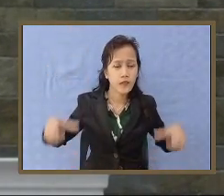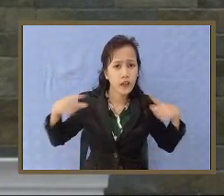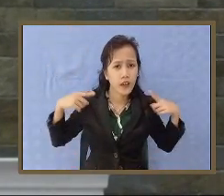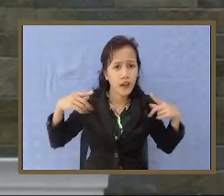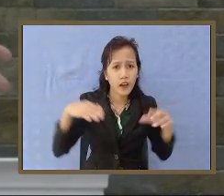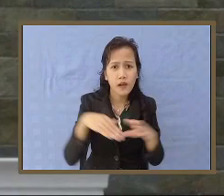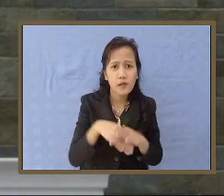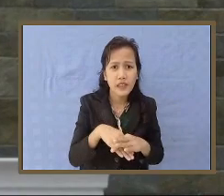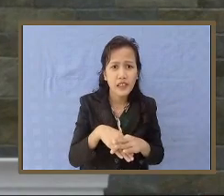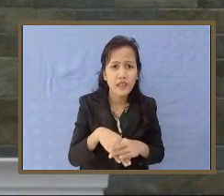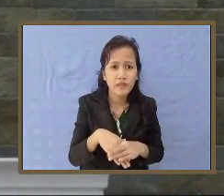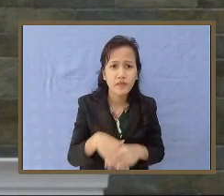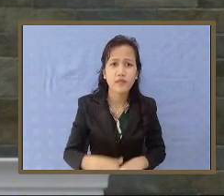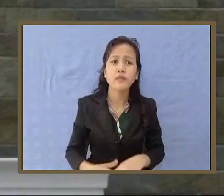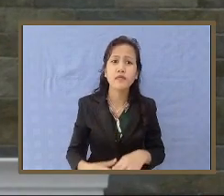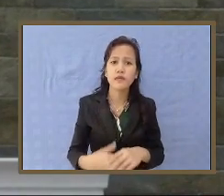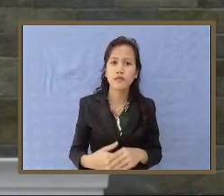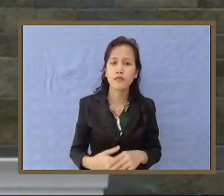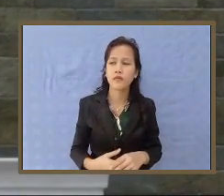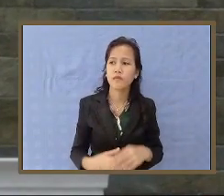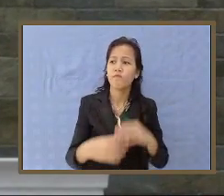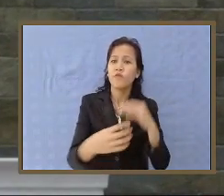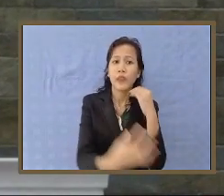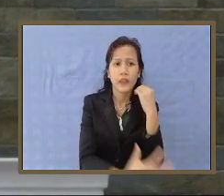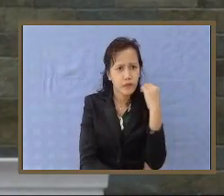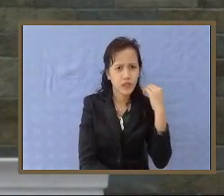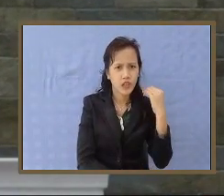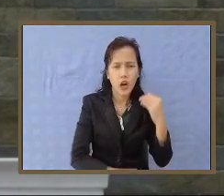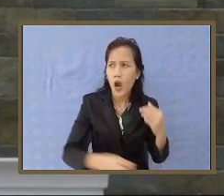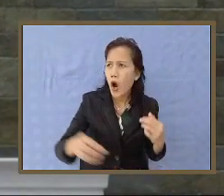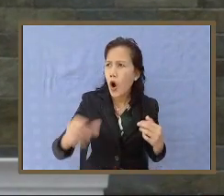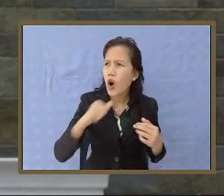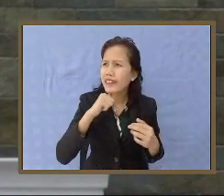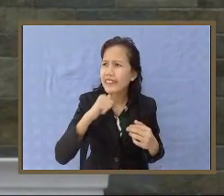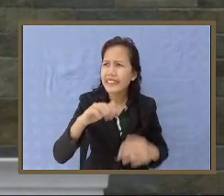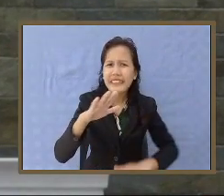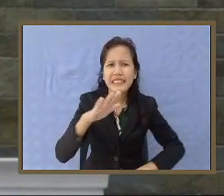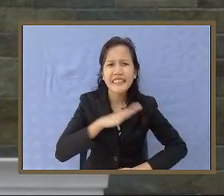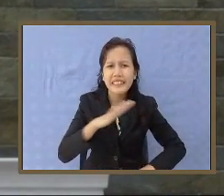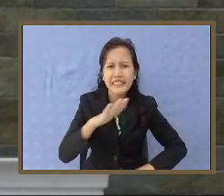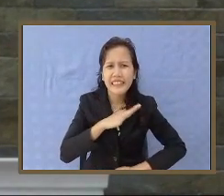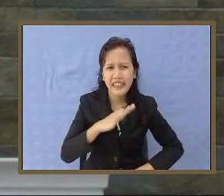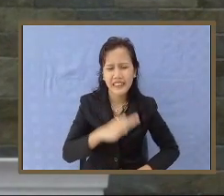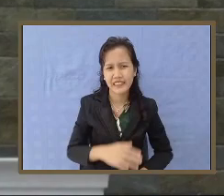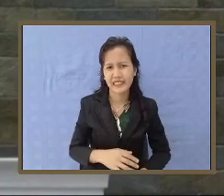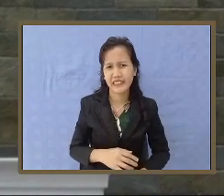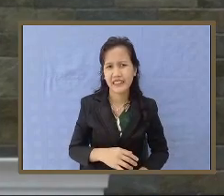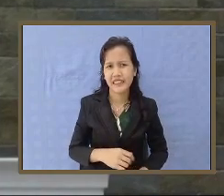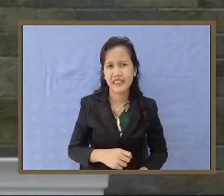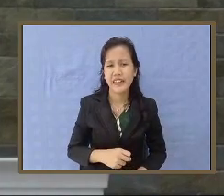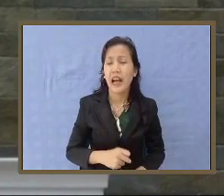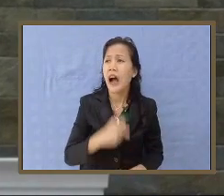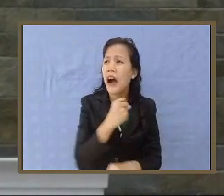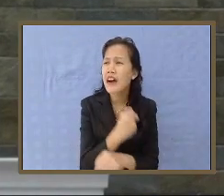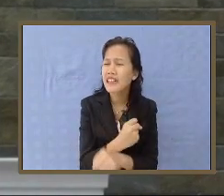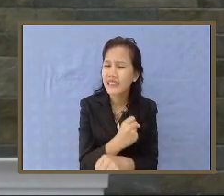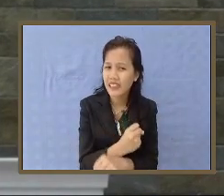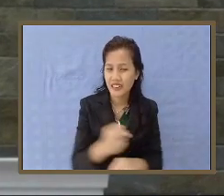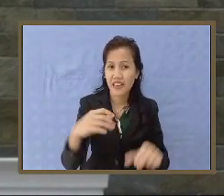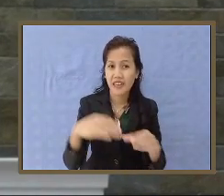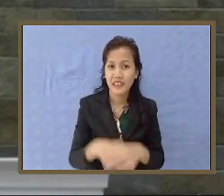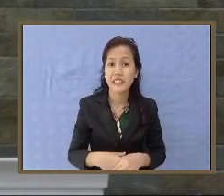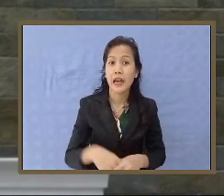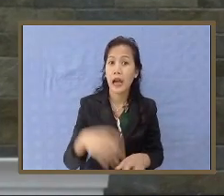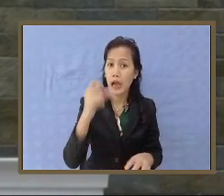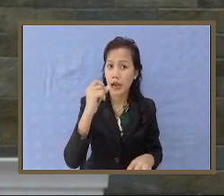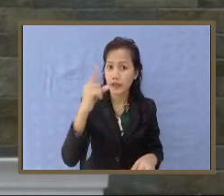living in poverty. I'm talking about yung kakulangan nila, pagiging mahirap nila sa pangunawa, sa pamumuhay,